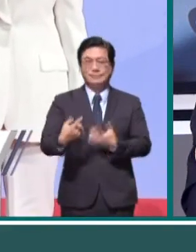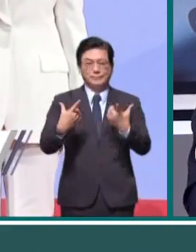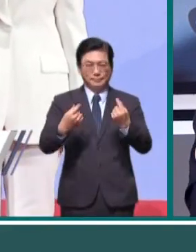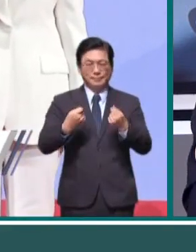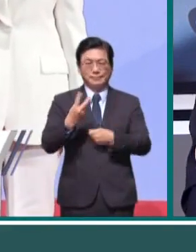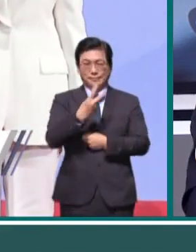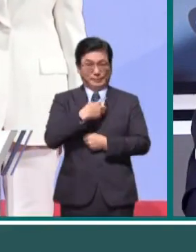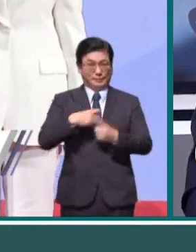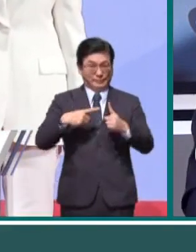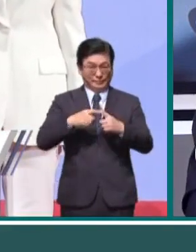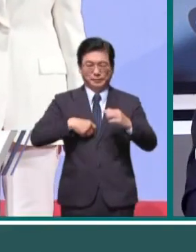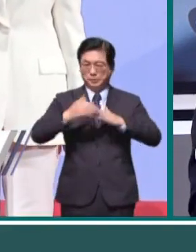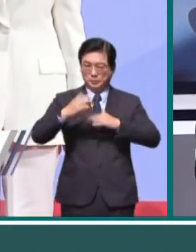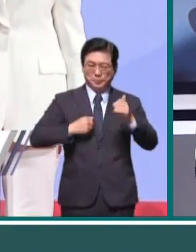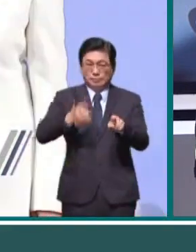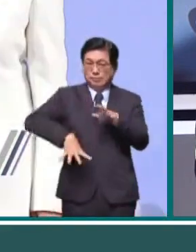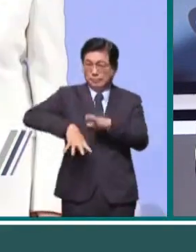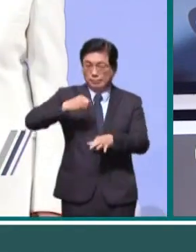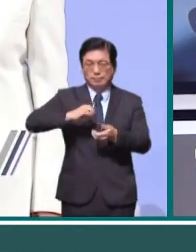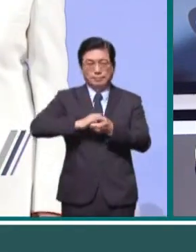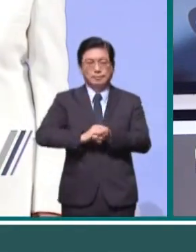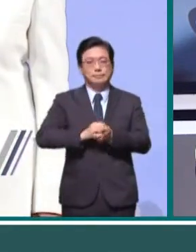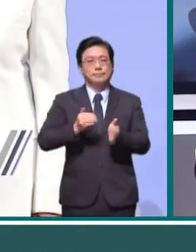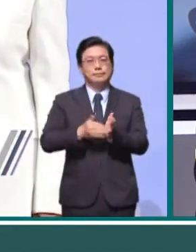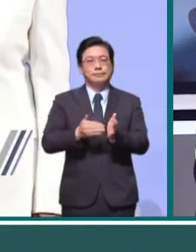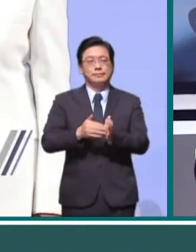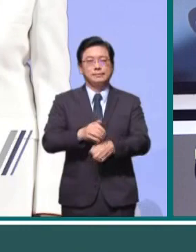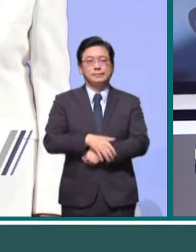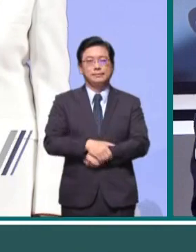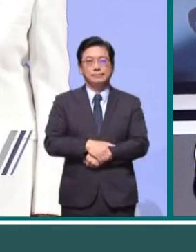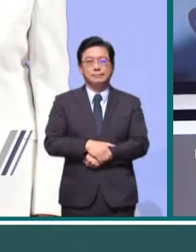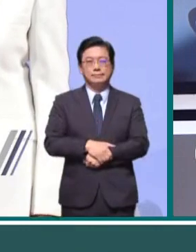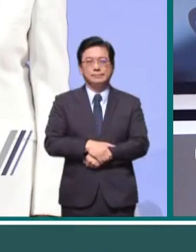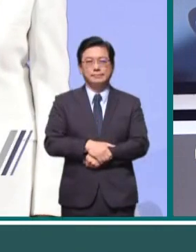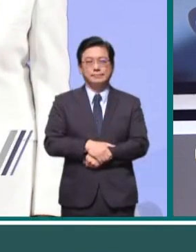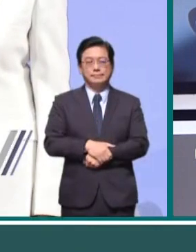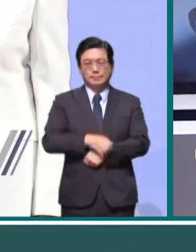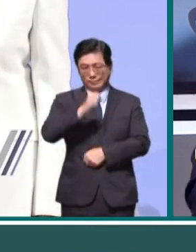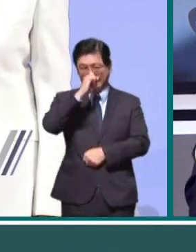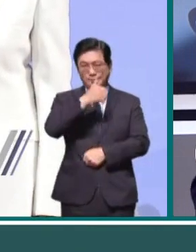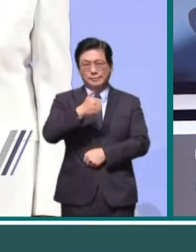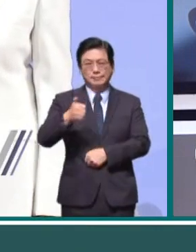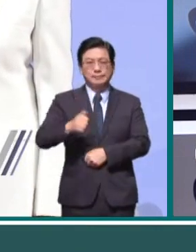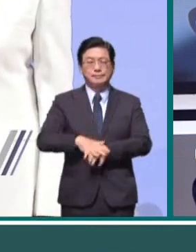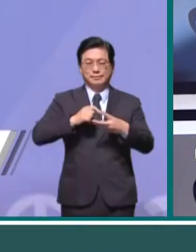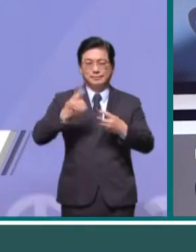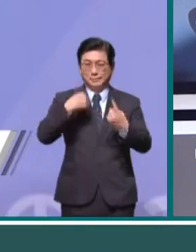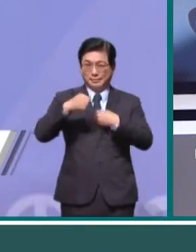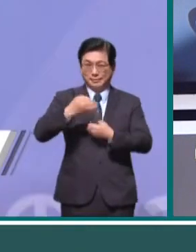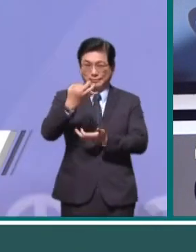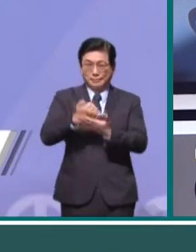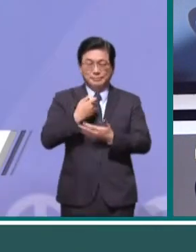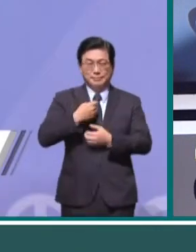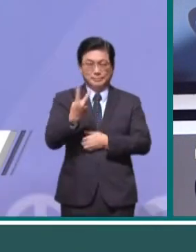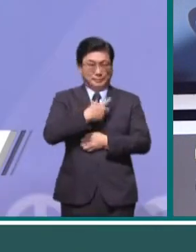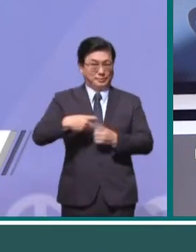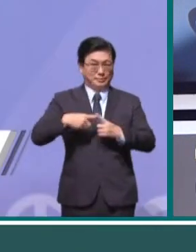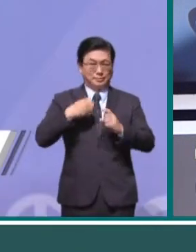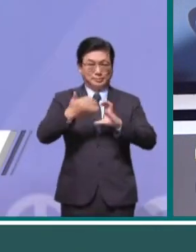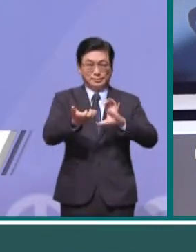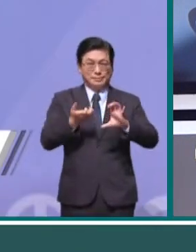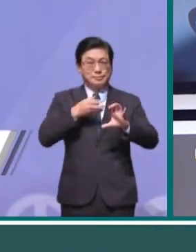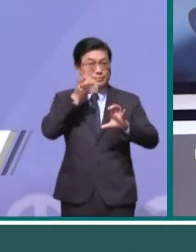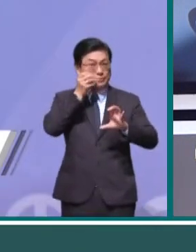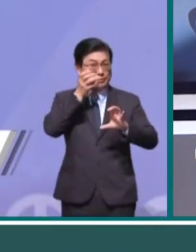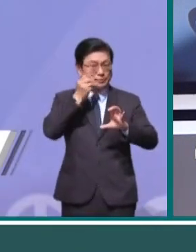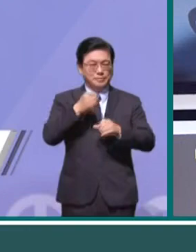好说啊没有会议记录，然后王必胜不是就讲会议记录会上网吗？那现在又要求要公布专家的名单。请问疫